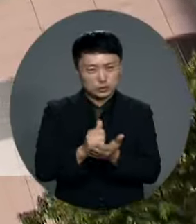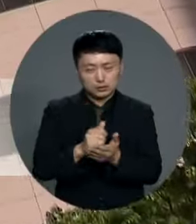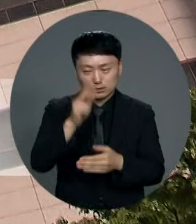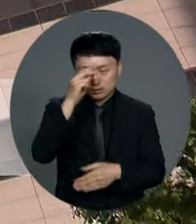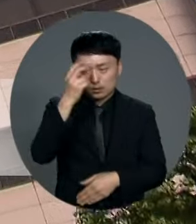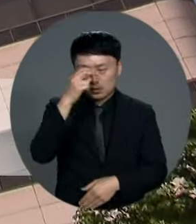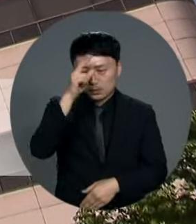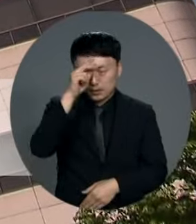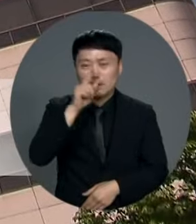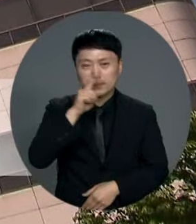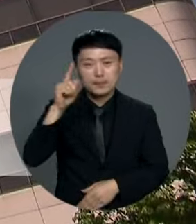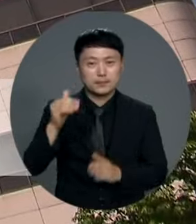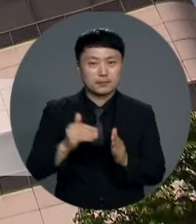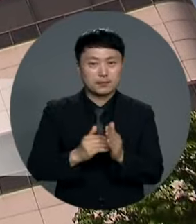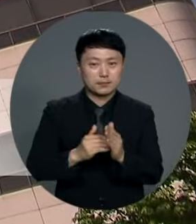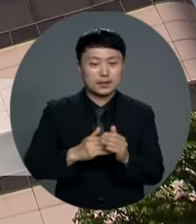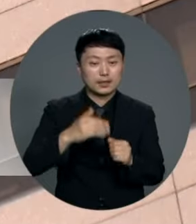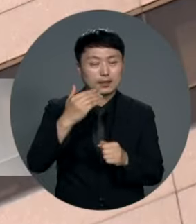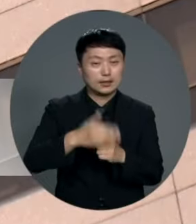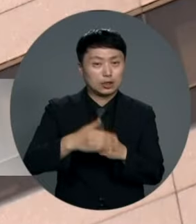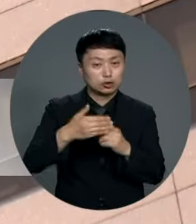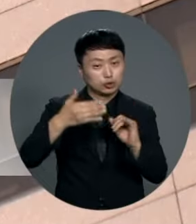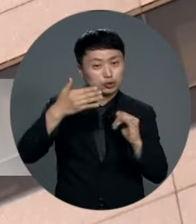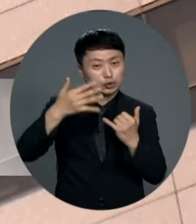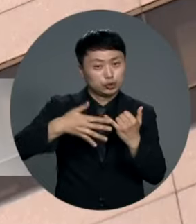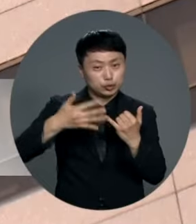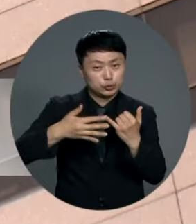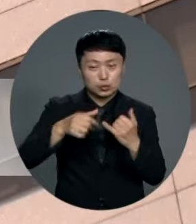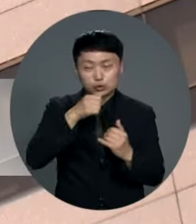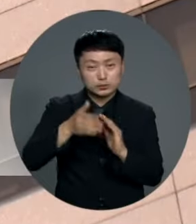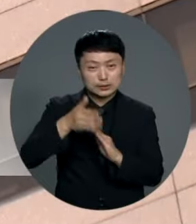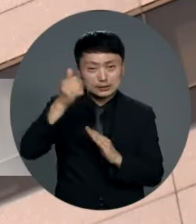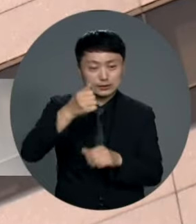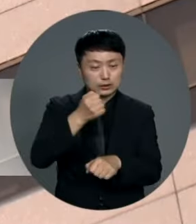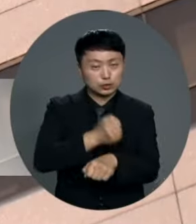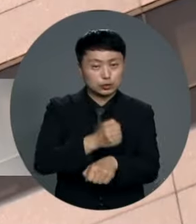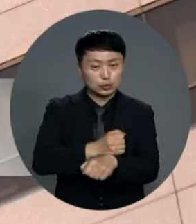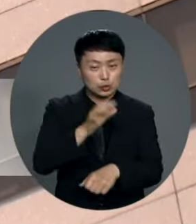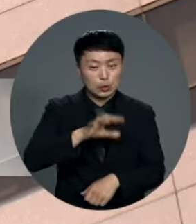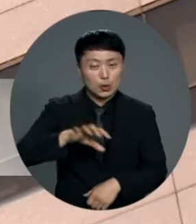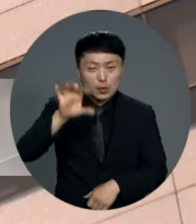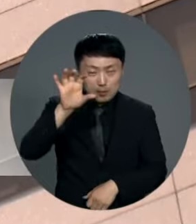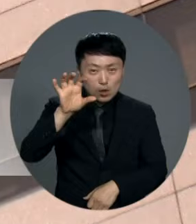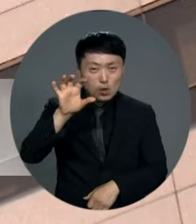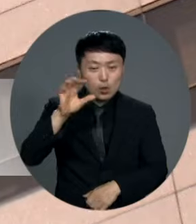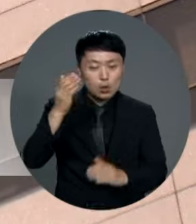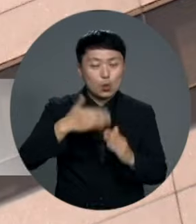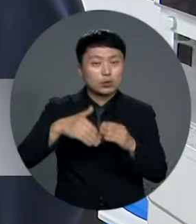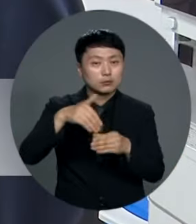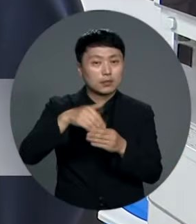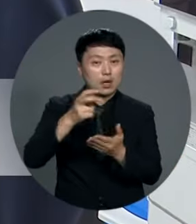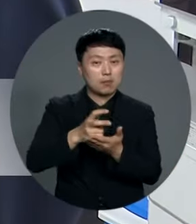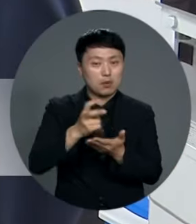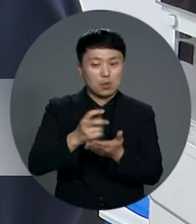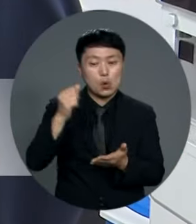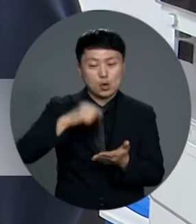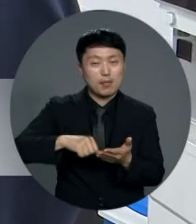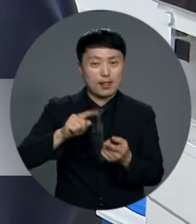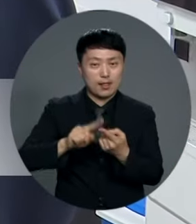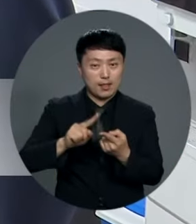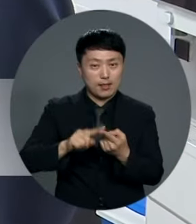시 공식 유튜브 채널인 대구TV에 시장 업적 홍보에 대한 시장 관여 의혹 등 공직선거법 위반 혐의에